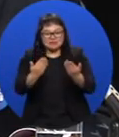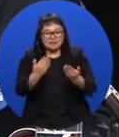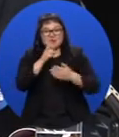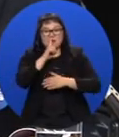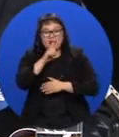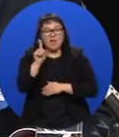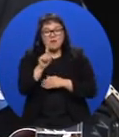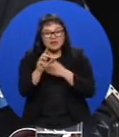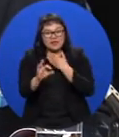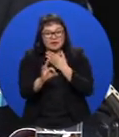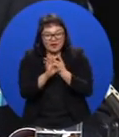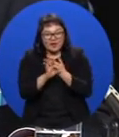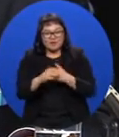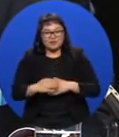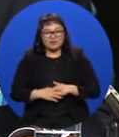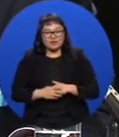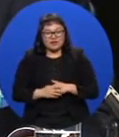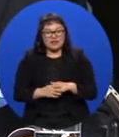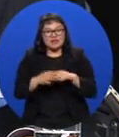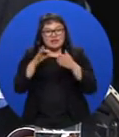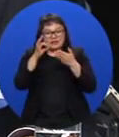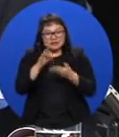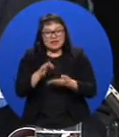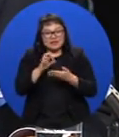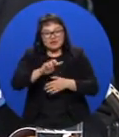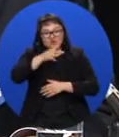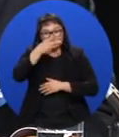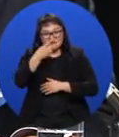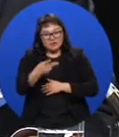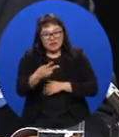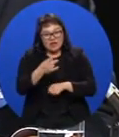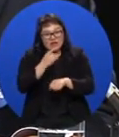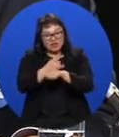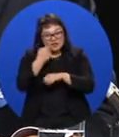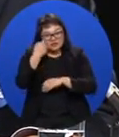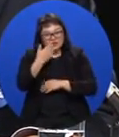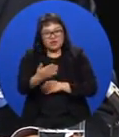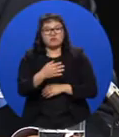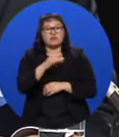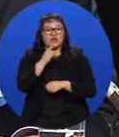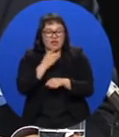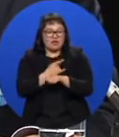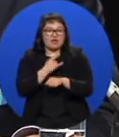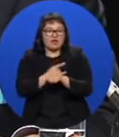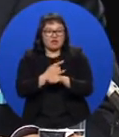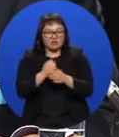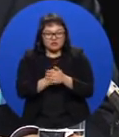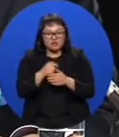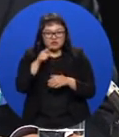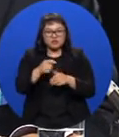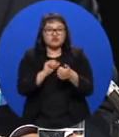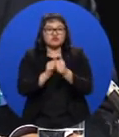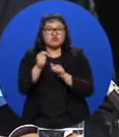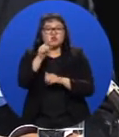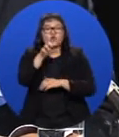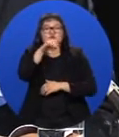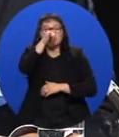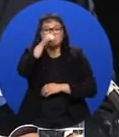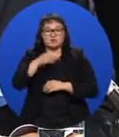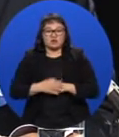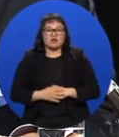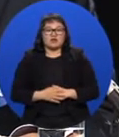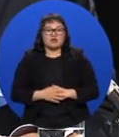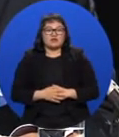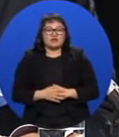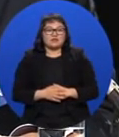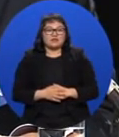드리는 말씀은 현물 출자를 하셨다고 했죠. 현물 출자 하셨습니까? 했죠. 현물 출자 그러면 그 주식은 어디 있습니까? 현물 출자